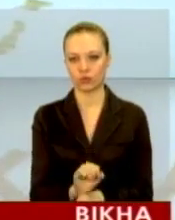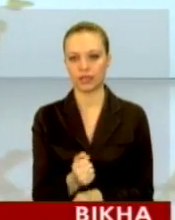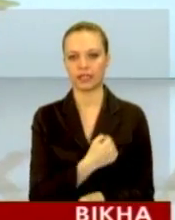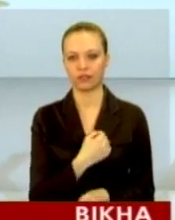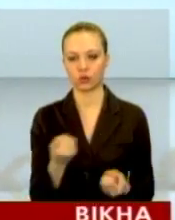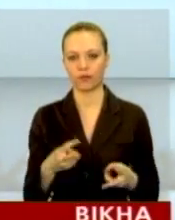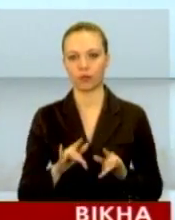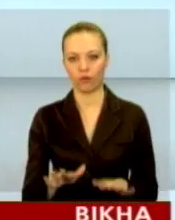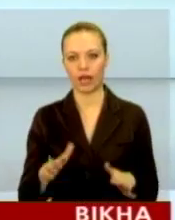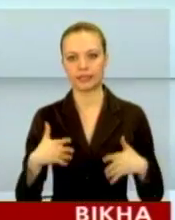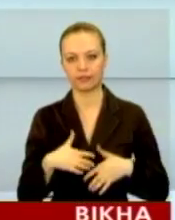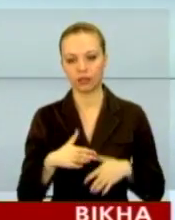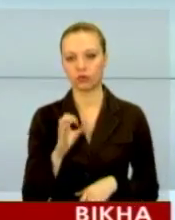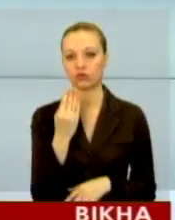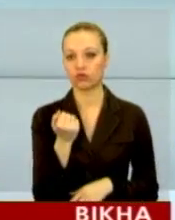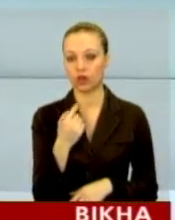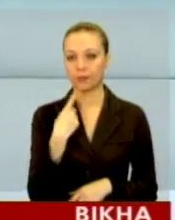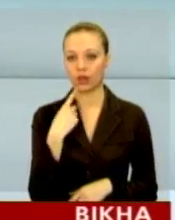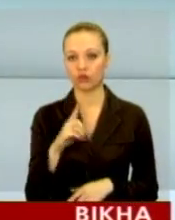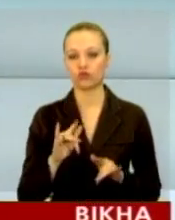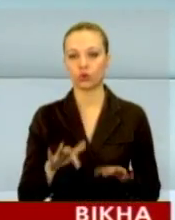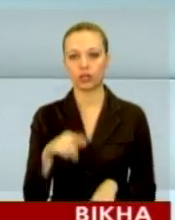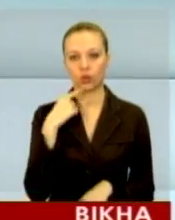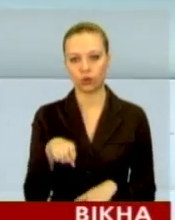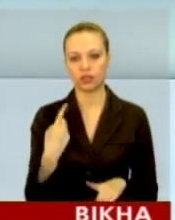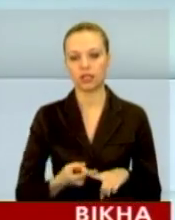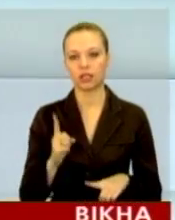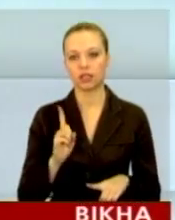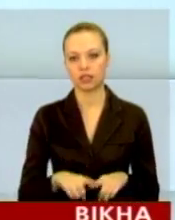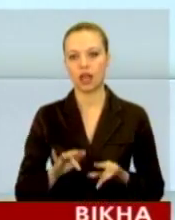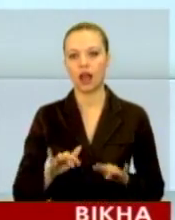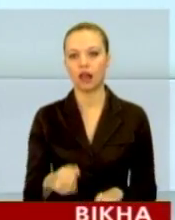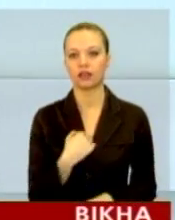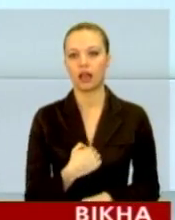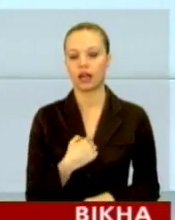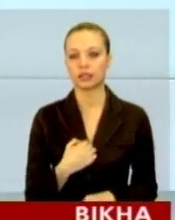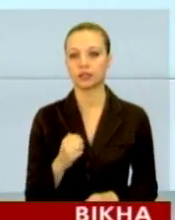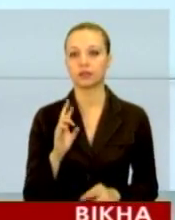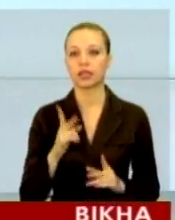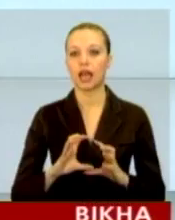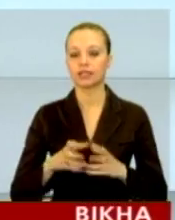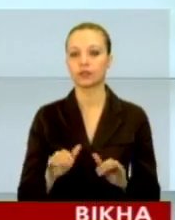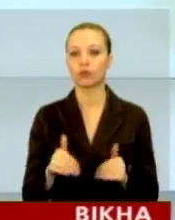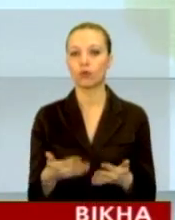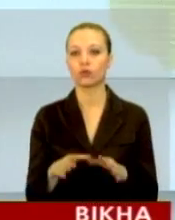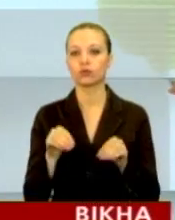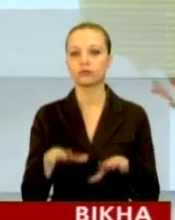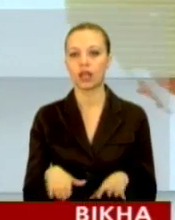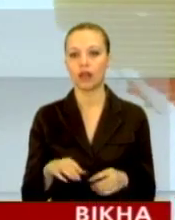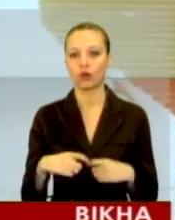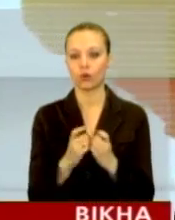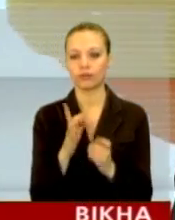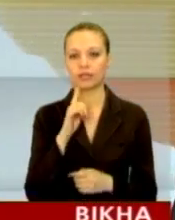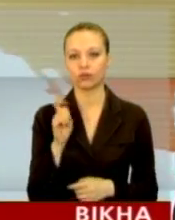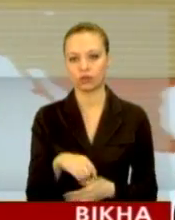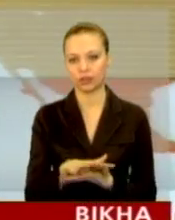військові провокації в Криму. У США кажуть, дії Росії – це акт агресії. Як світ пропонує залагодити конфлікт в